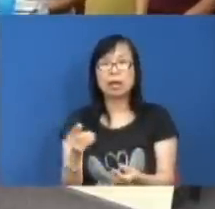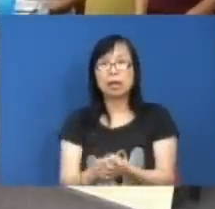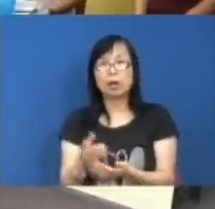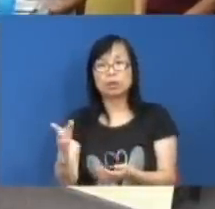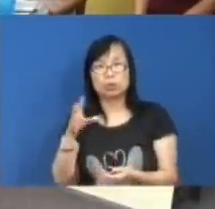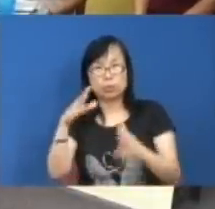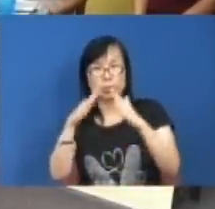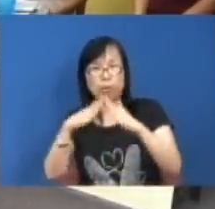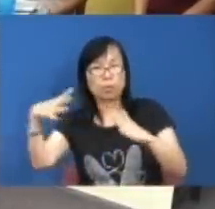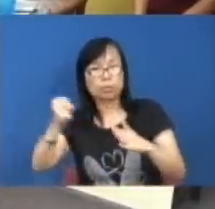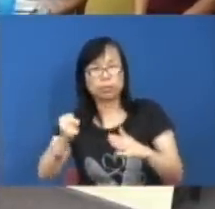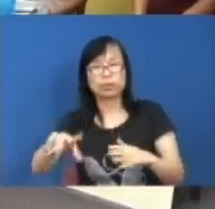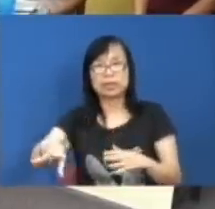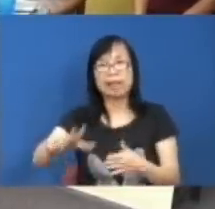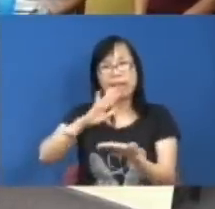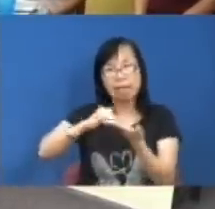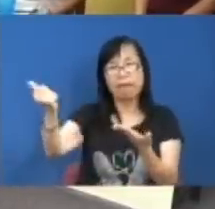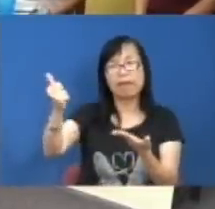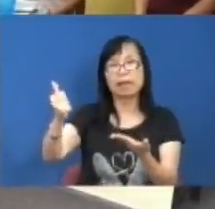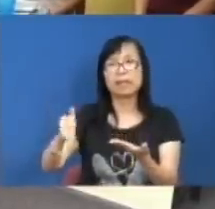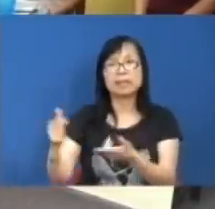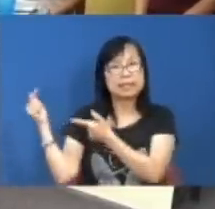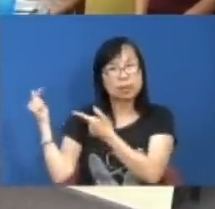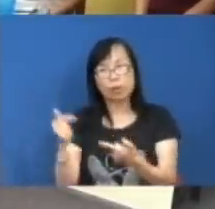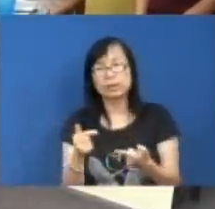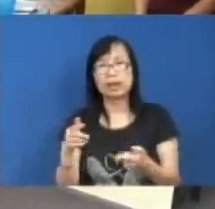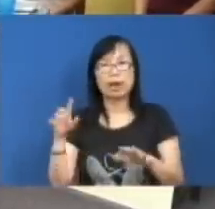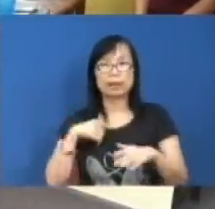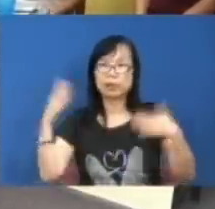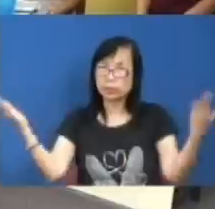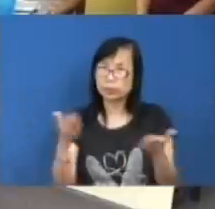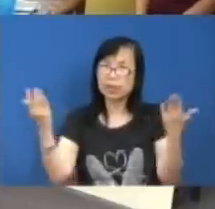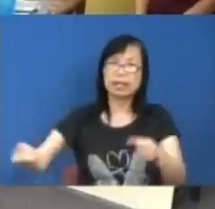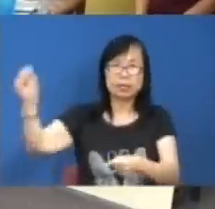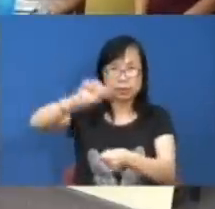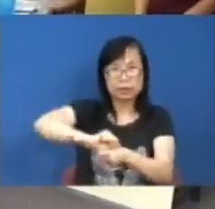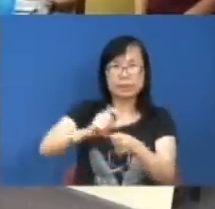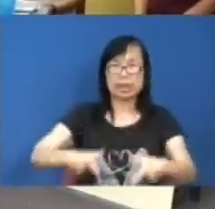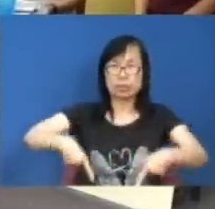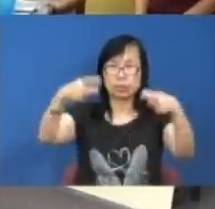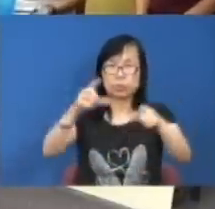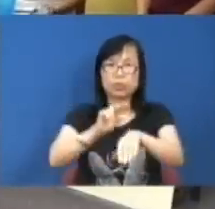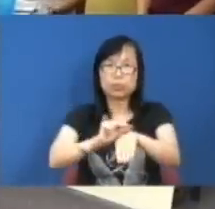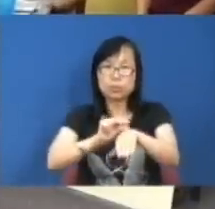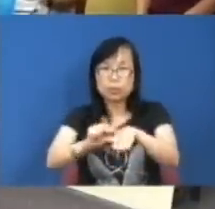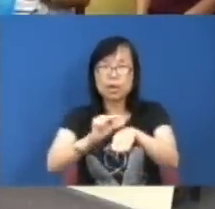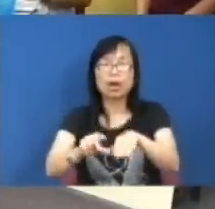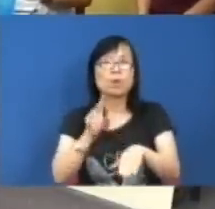主想用一些漂亮的質地持久一點，我們會鼓勵他加入一些樹脂成分的，例如丙烯